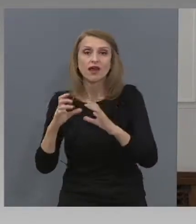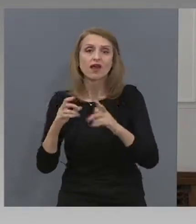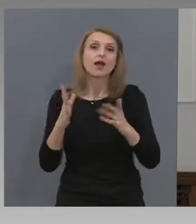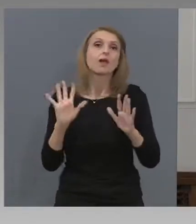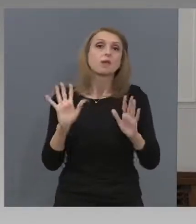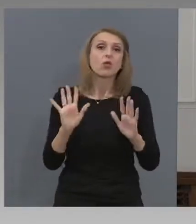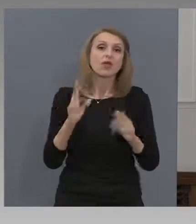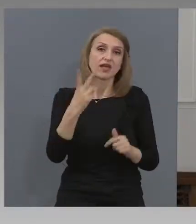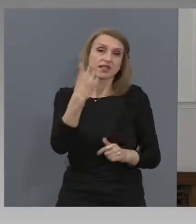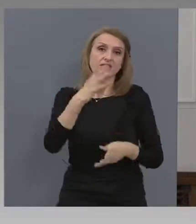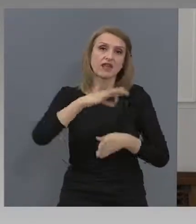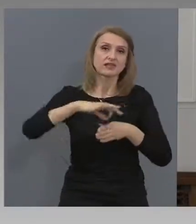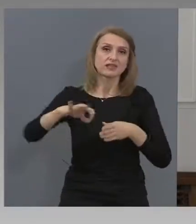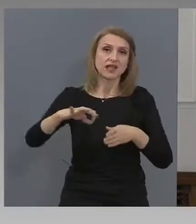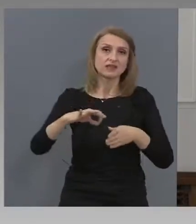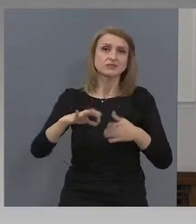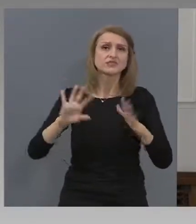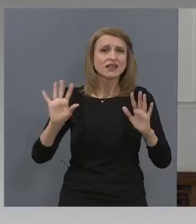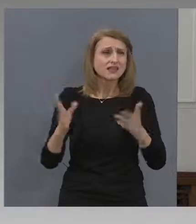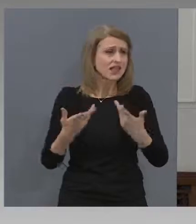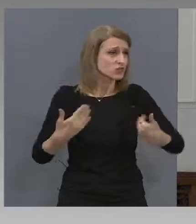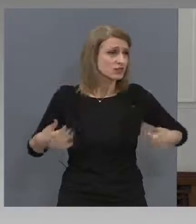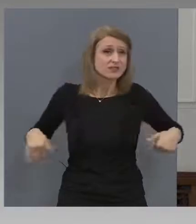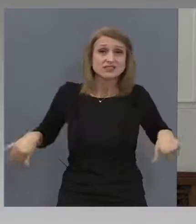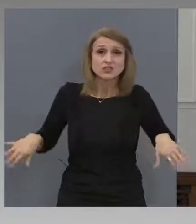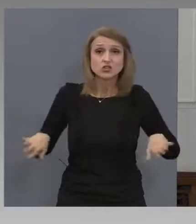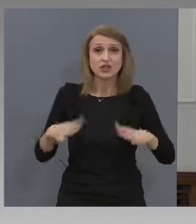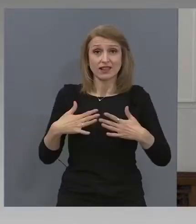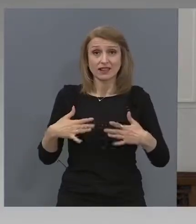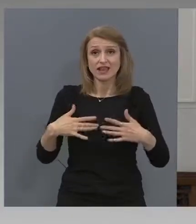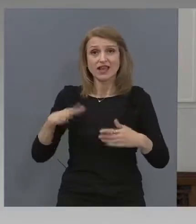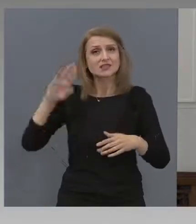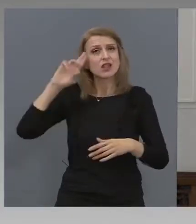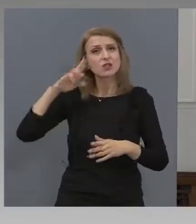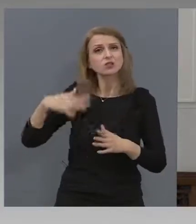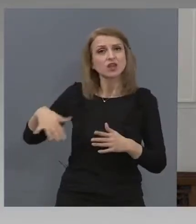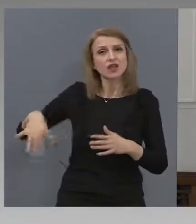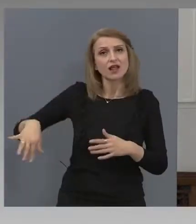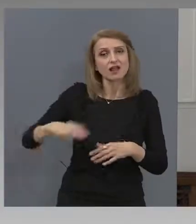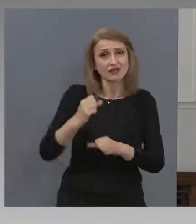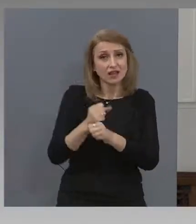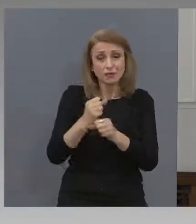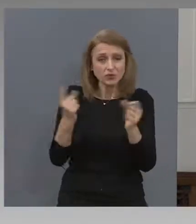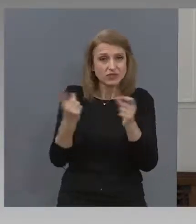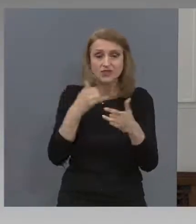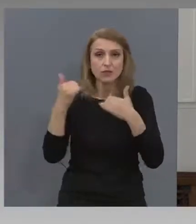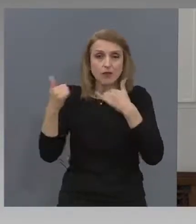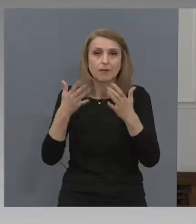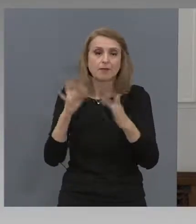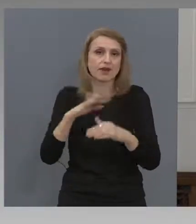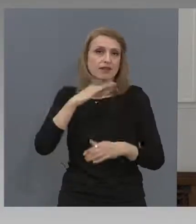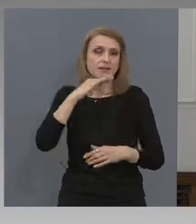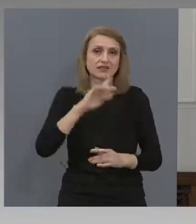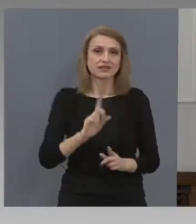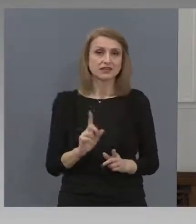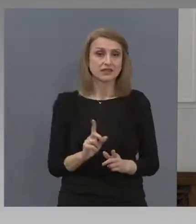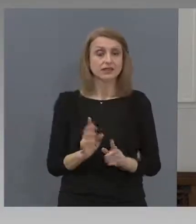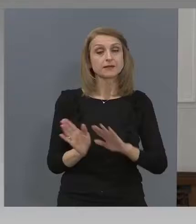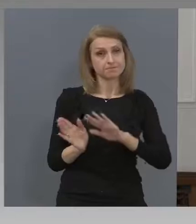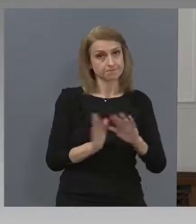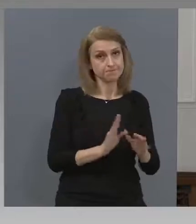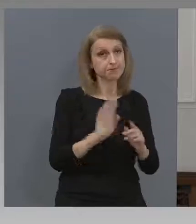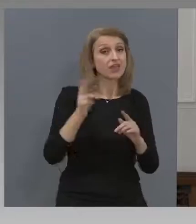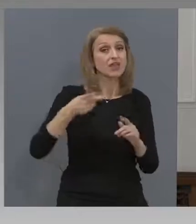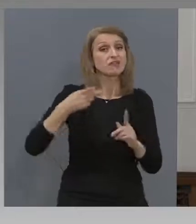поне две седмици, дори всички наши байери само това да правят по цял ден. На следващо място, свободния избор е нещо много